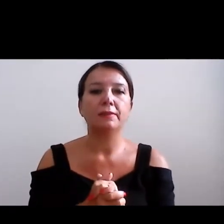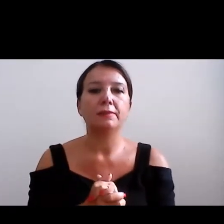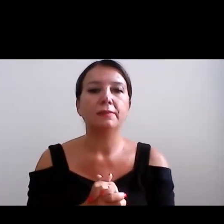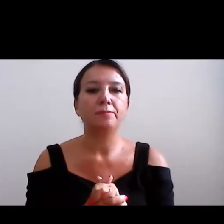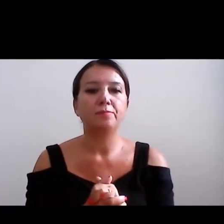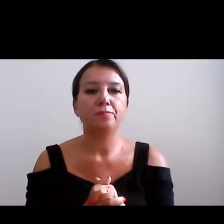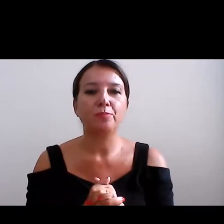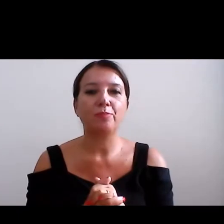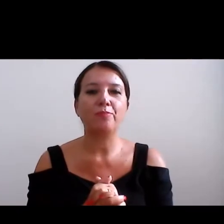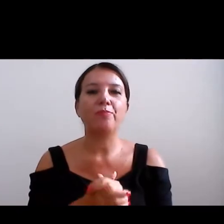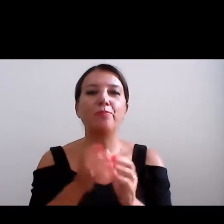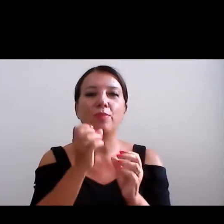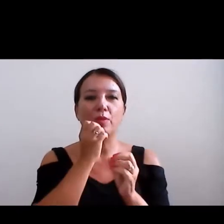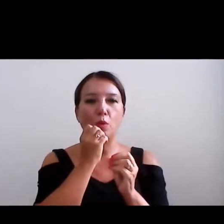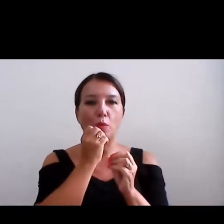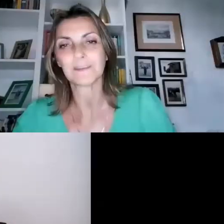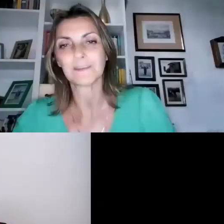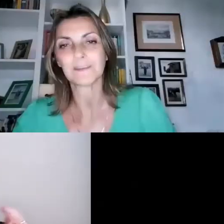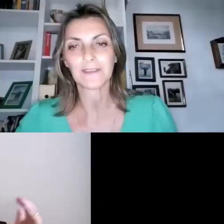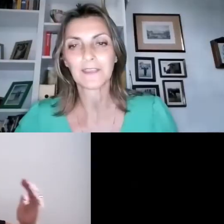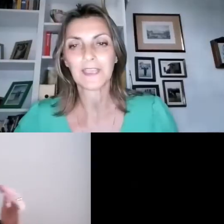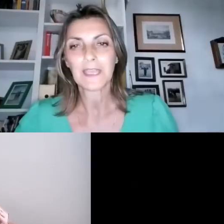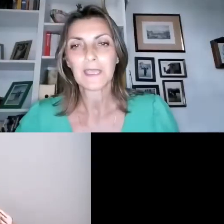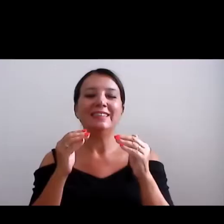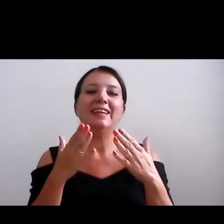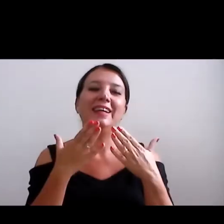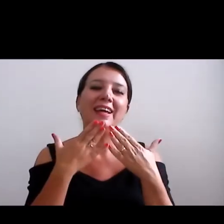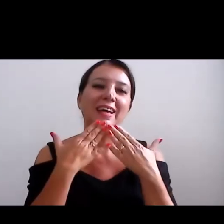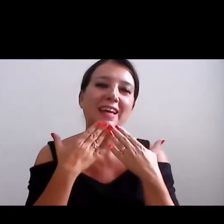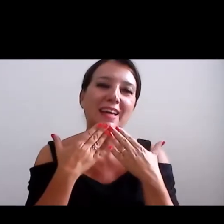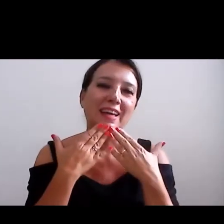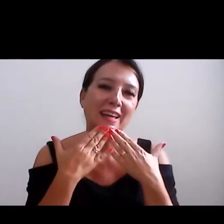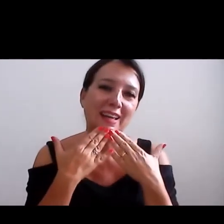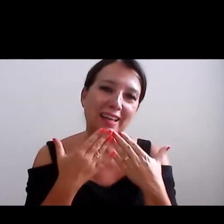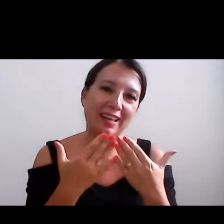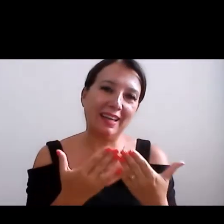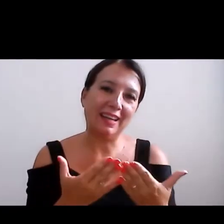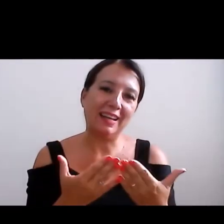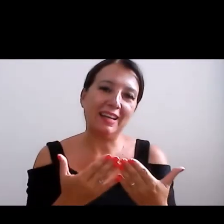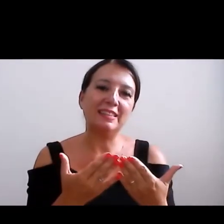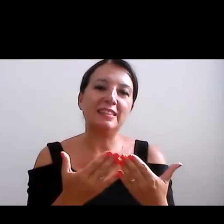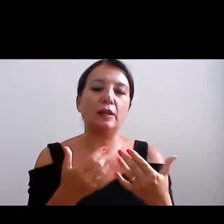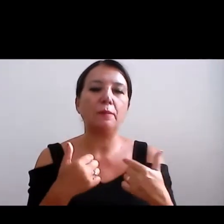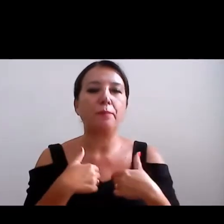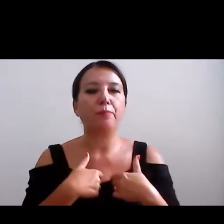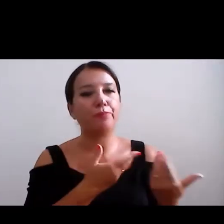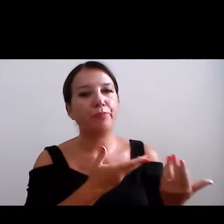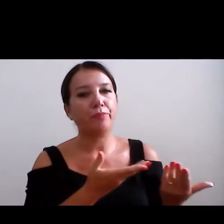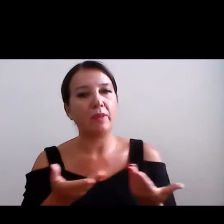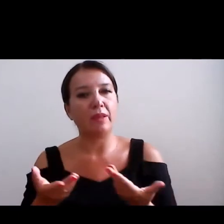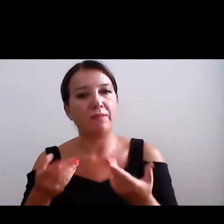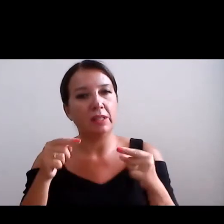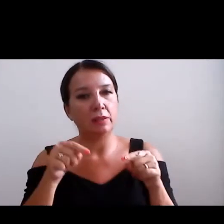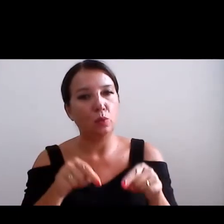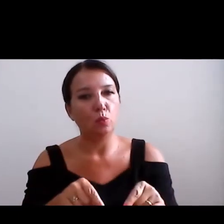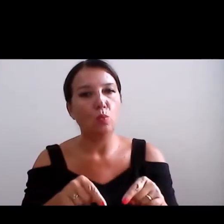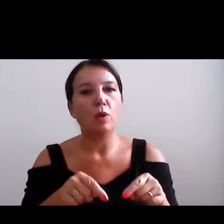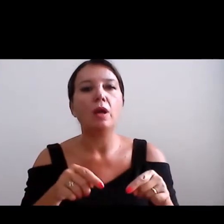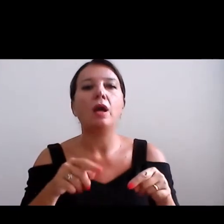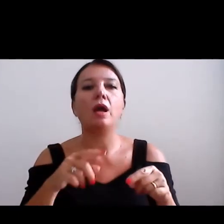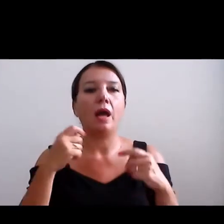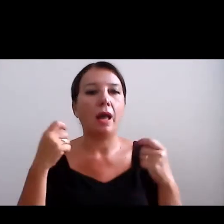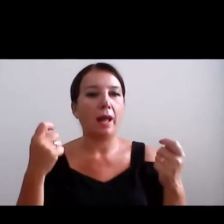Allora, buonasera e grazie per avermi invitato qui oggi in questo